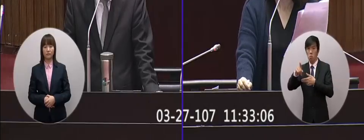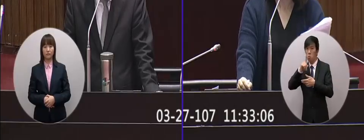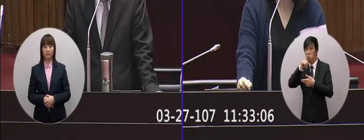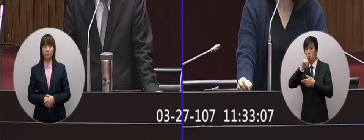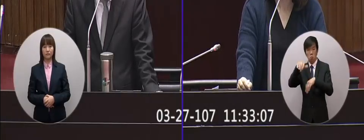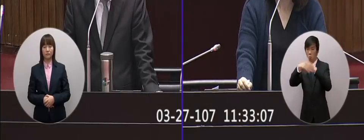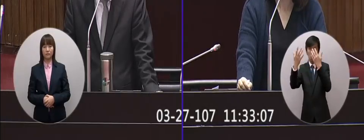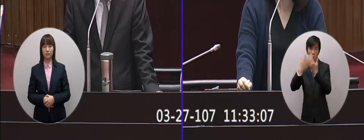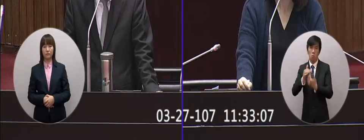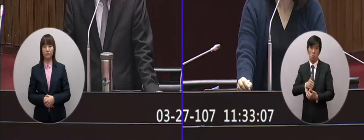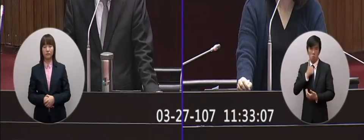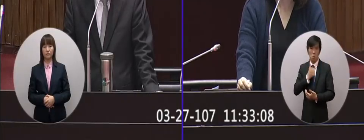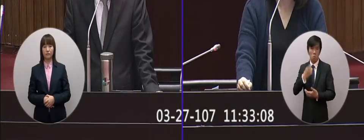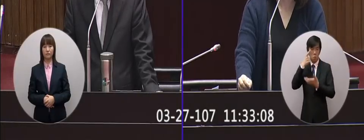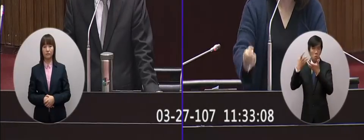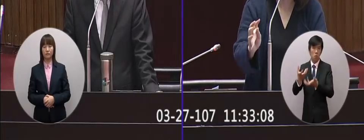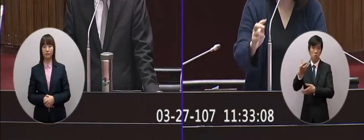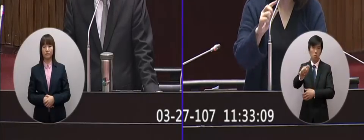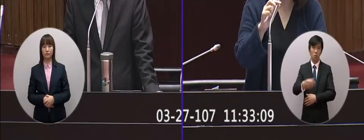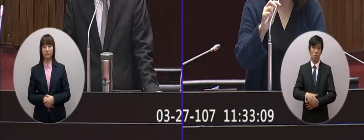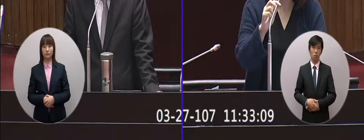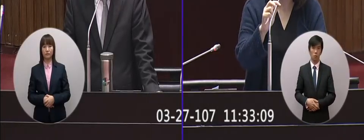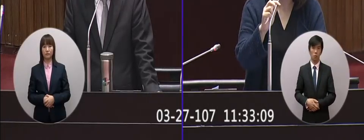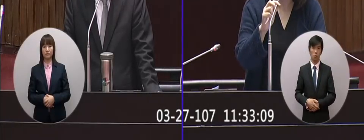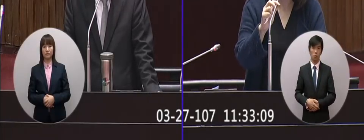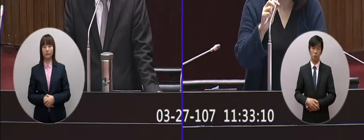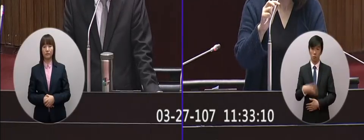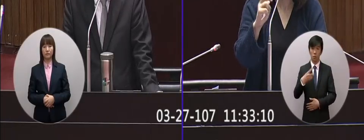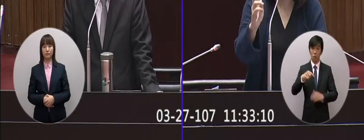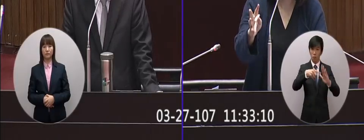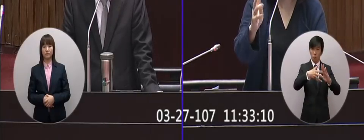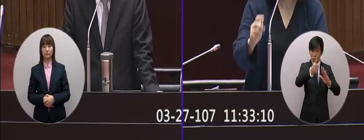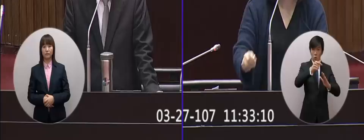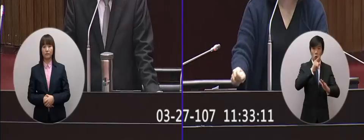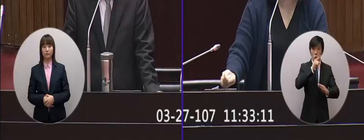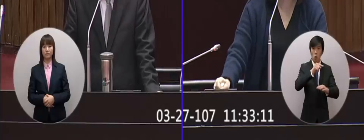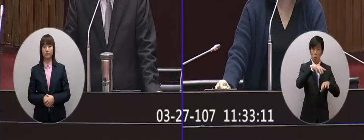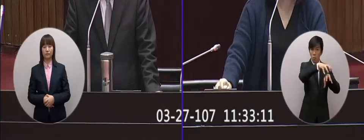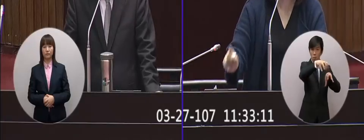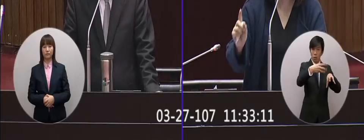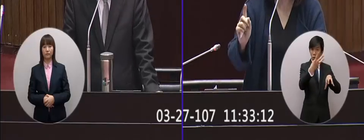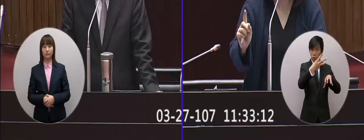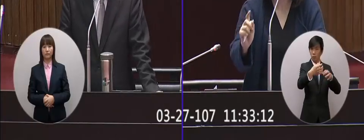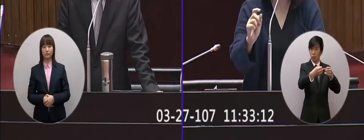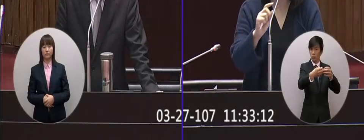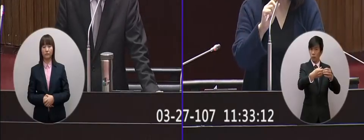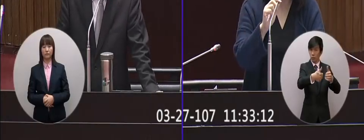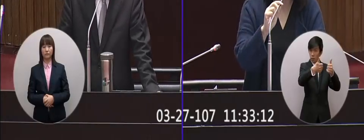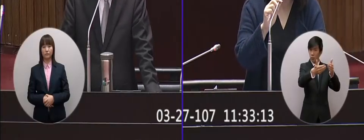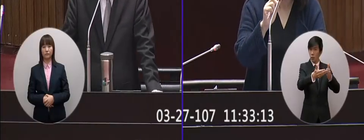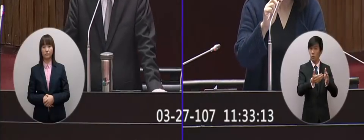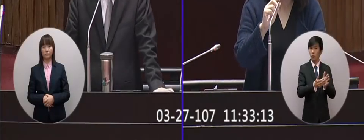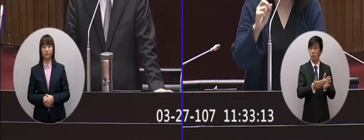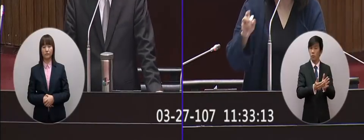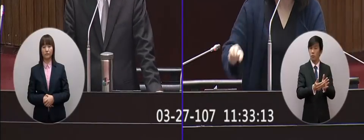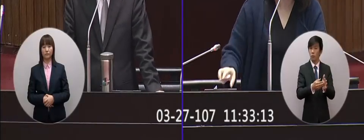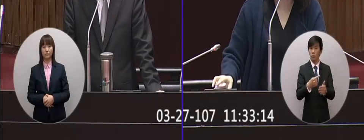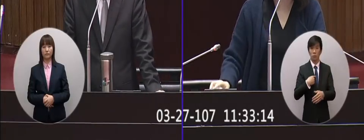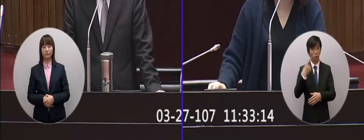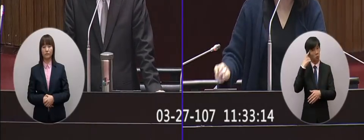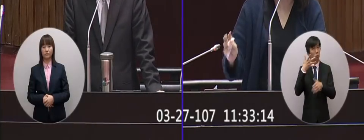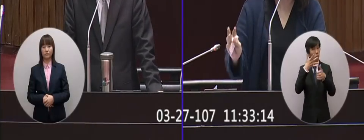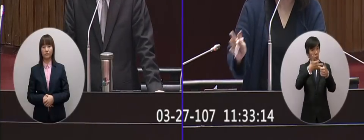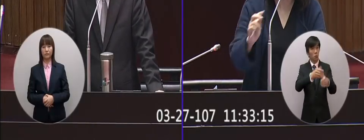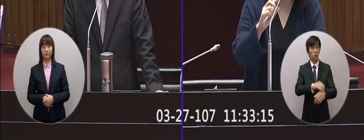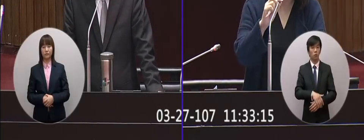那么刚刚院长所提到说三方会谈，院长你认为三方会谈以你高度的政治的